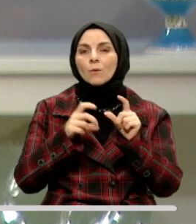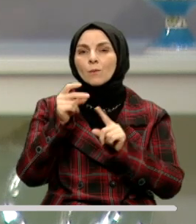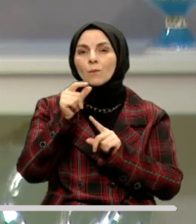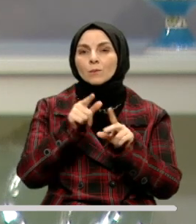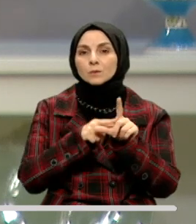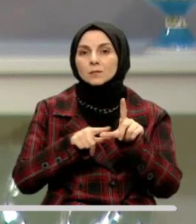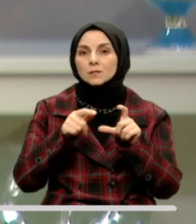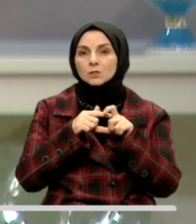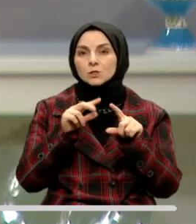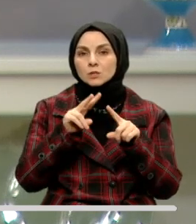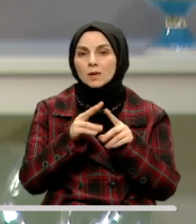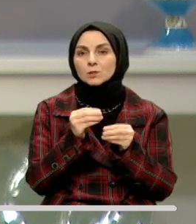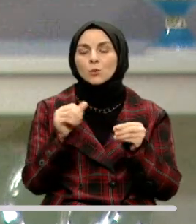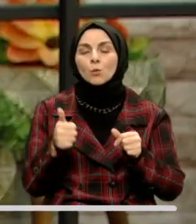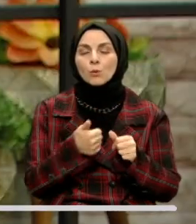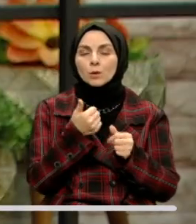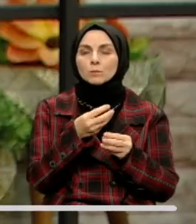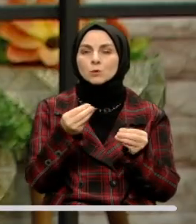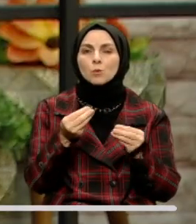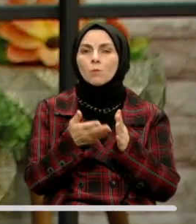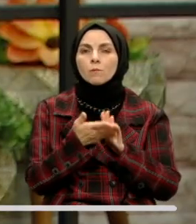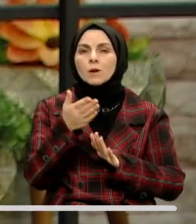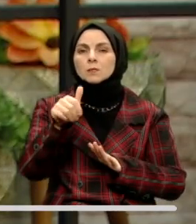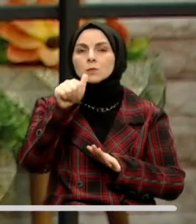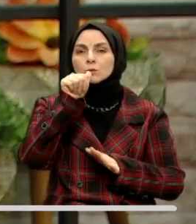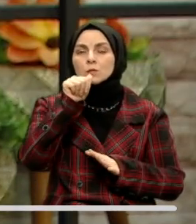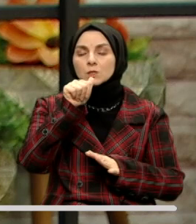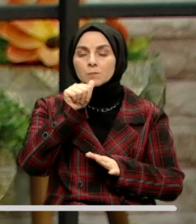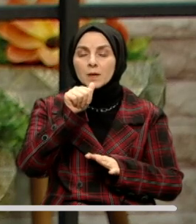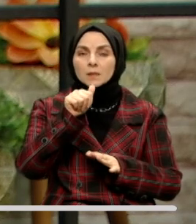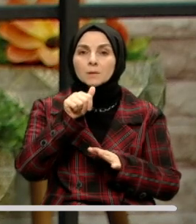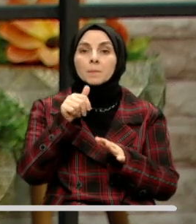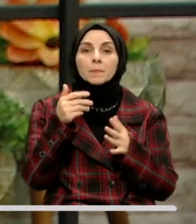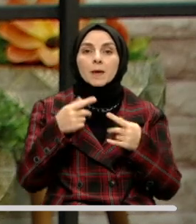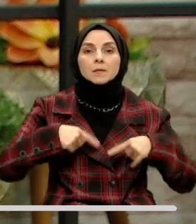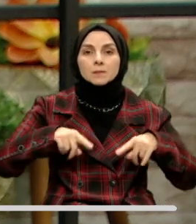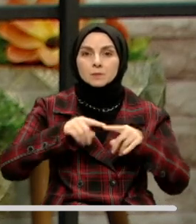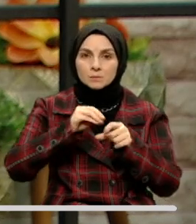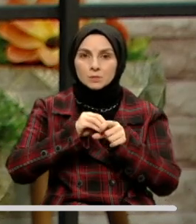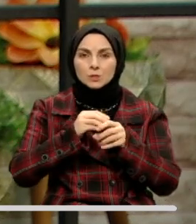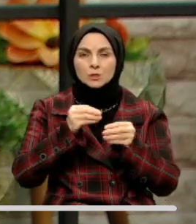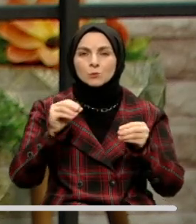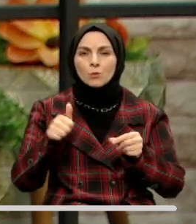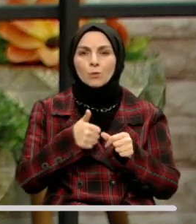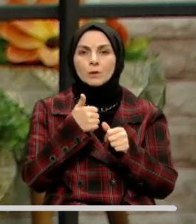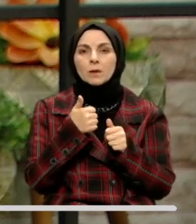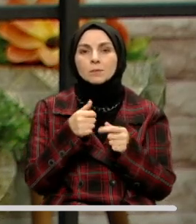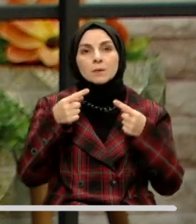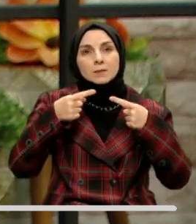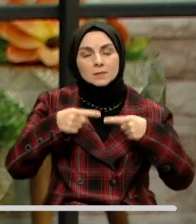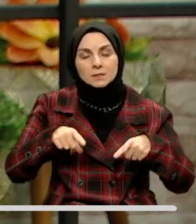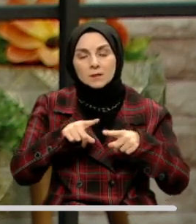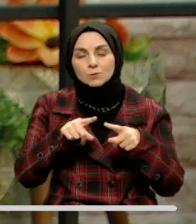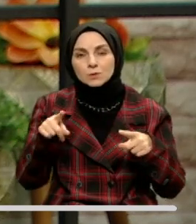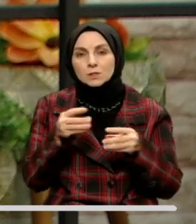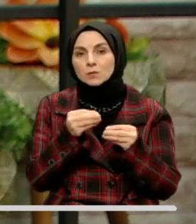sık havalandırmak, bol su içmek sınav senesi olan yavrulara bizler için de çok kıymetli ve değerliyken o